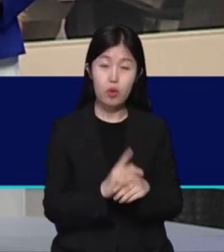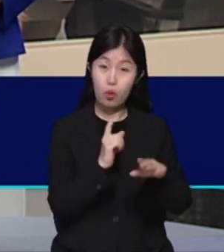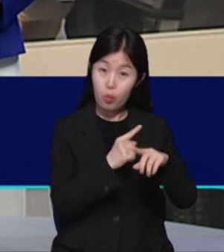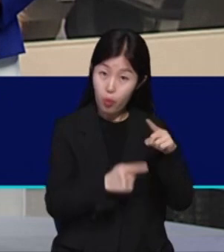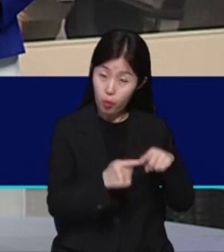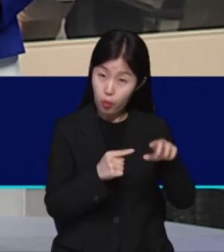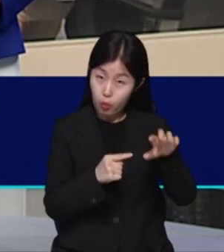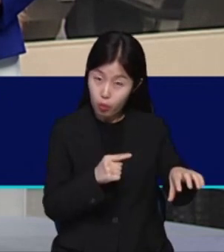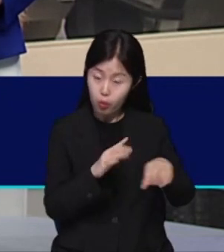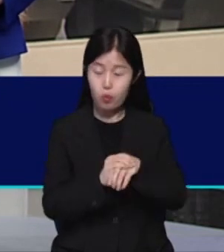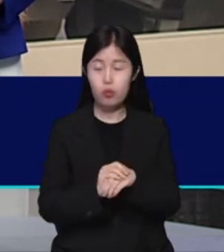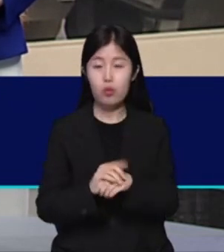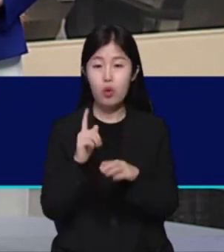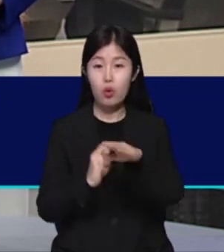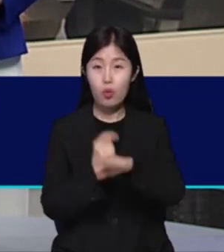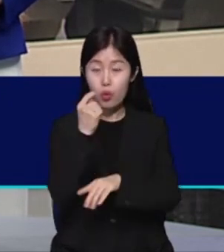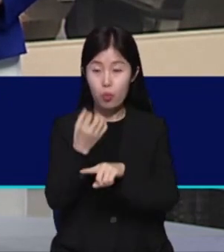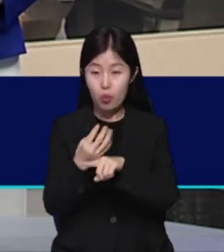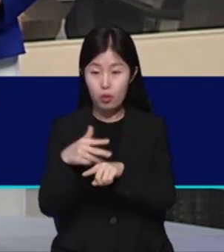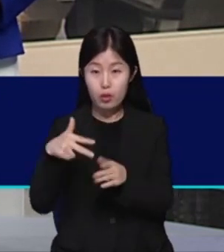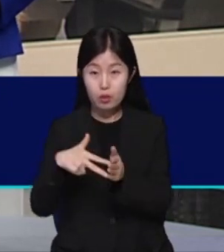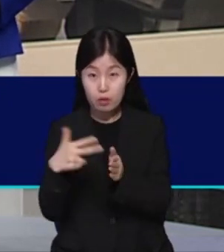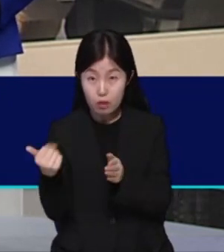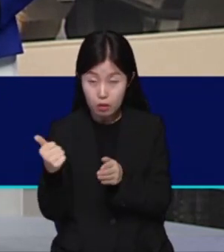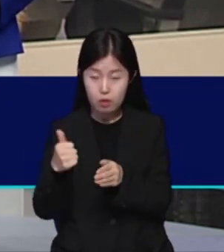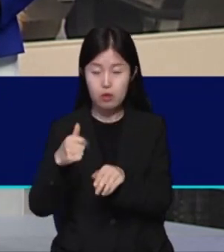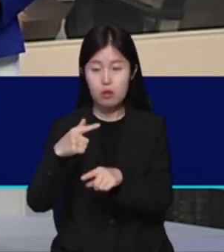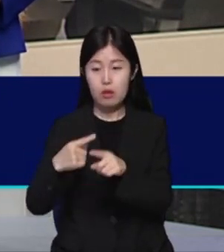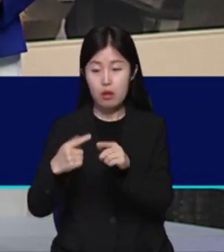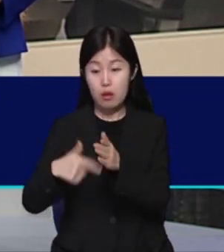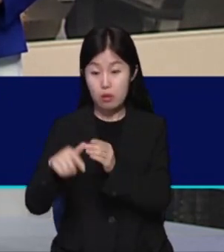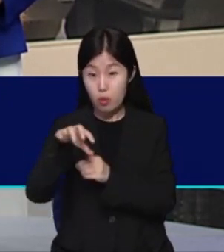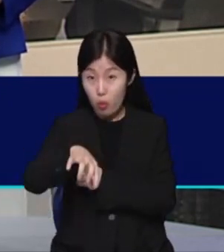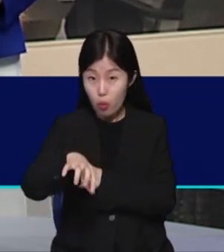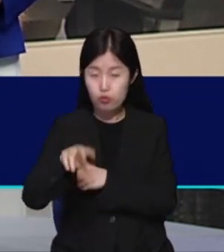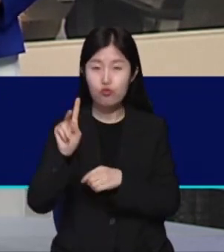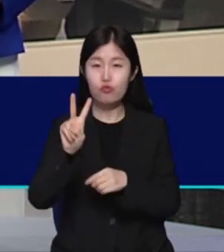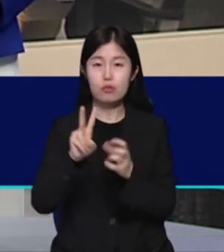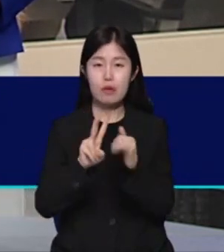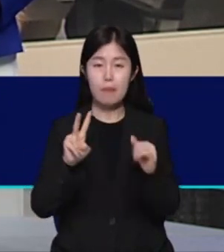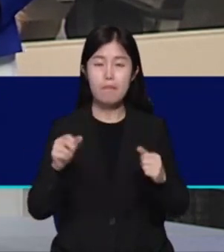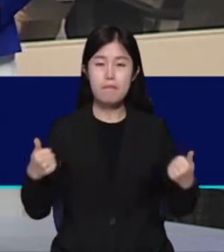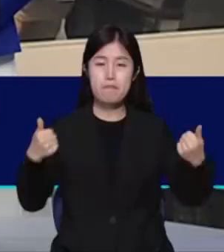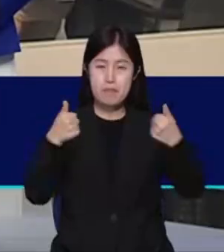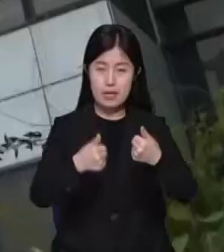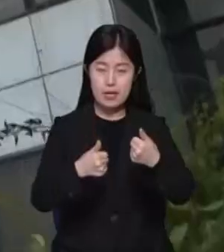지역구에 1대일 경선 구도가 확정됐습니다 김재현 기자의 보도입니다